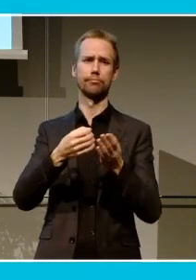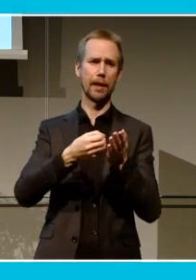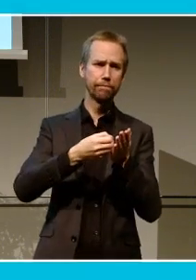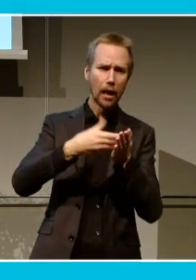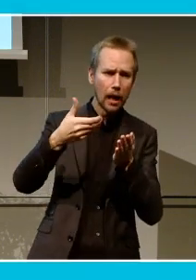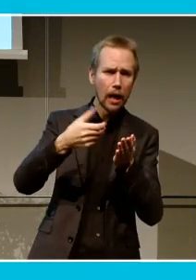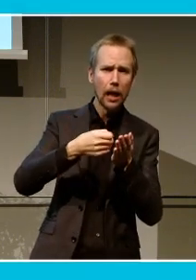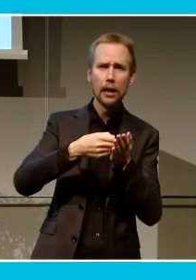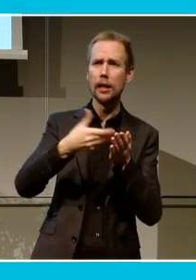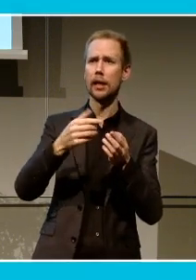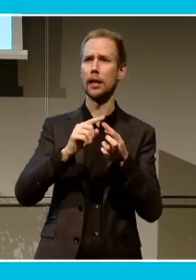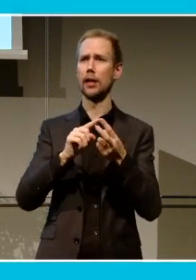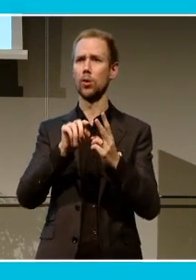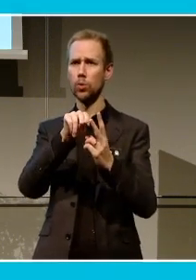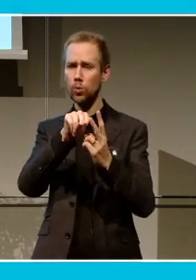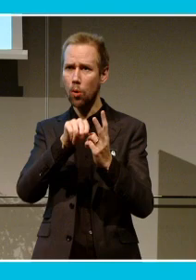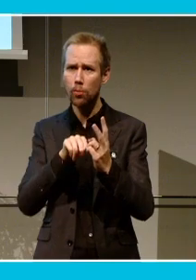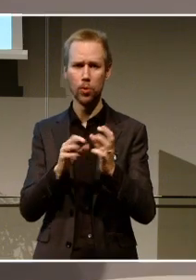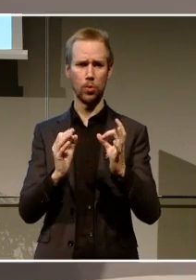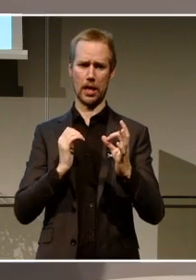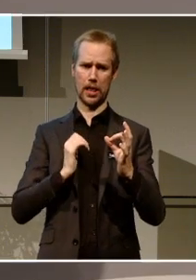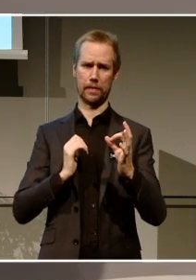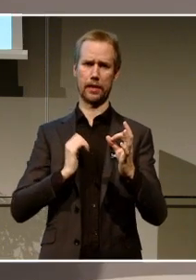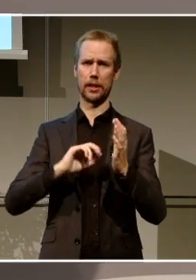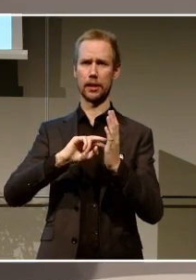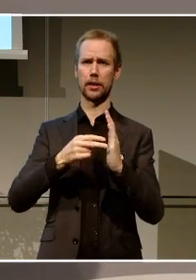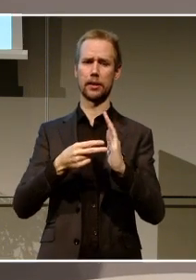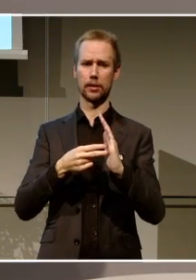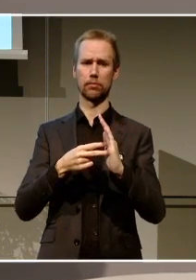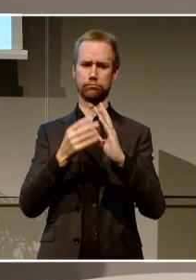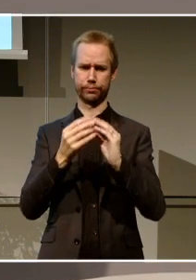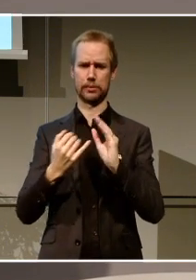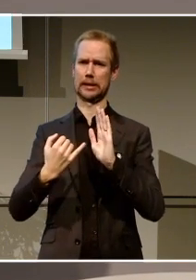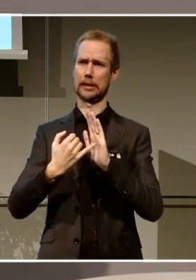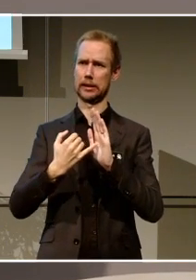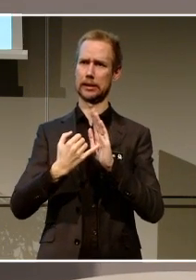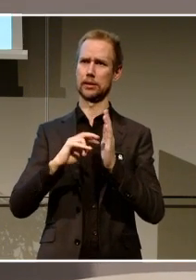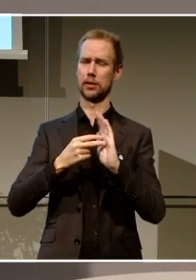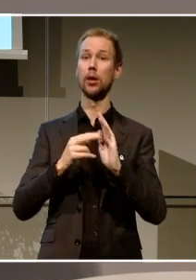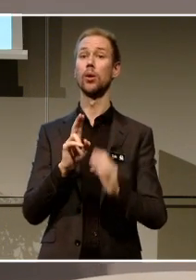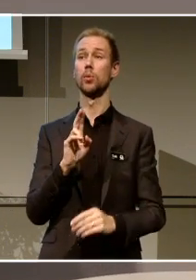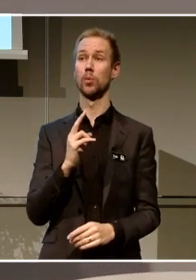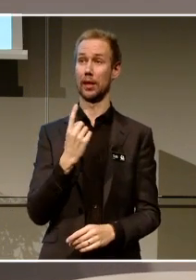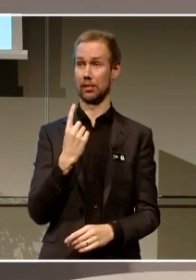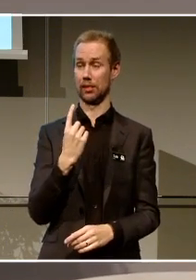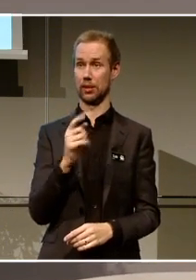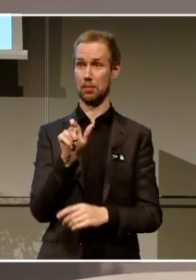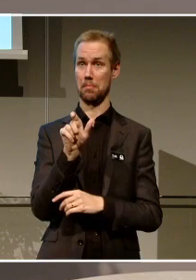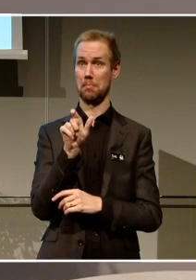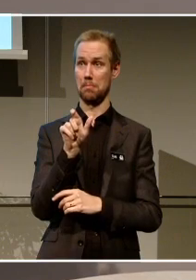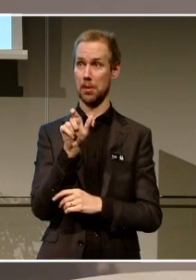ska använda teknik, bäddas in i tekniska system. Och här har jag ytterligare ett teoretiskt begrepp. Nu är jag lite så här trist som professor, så här